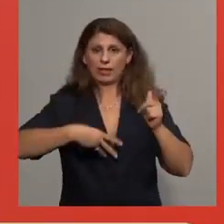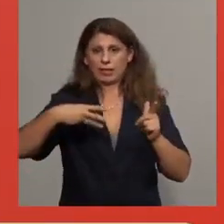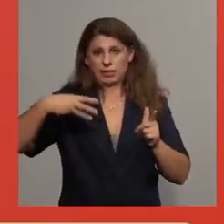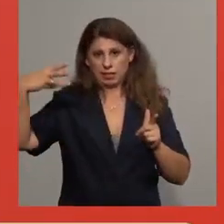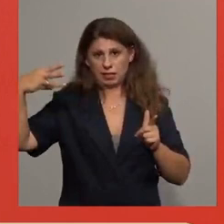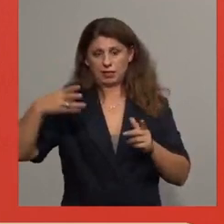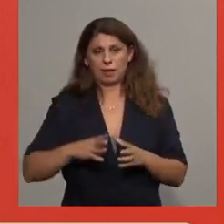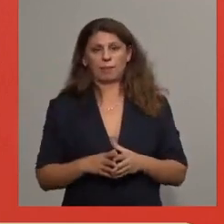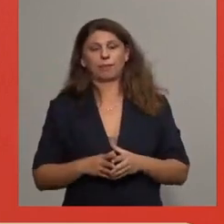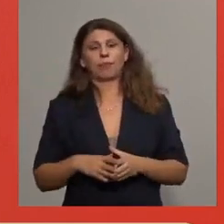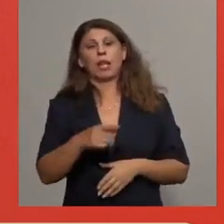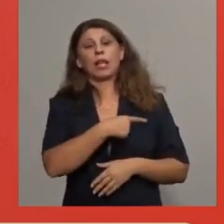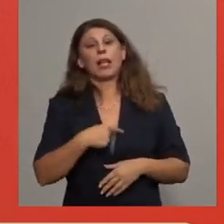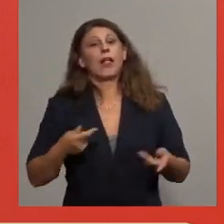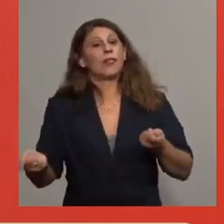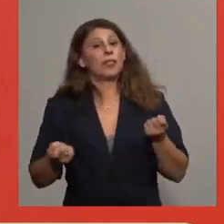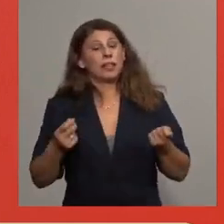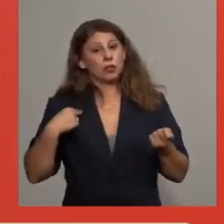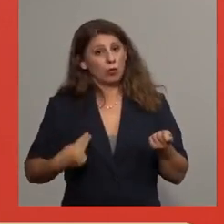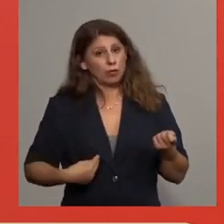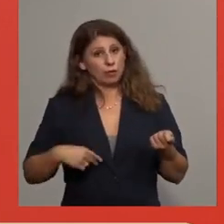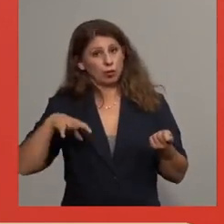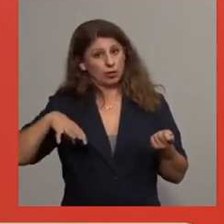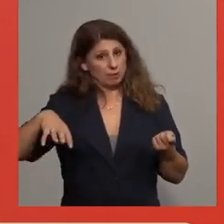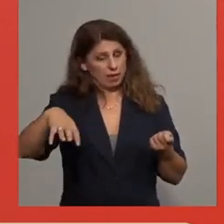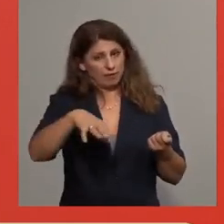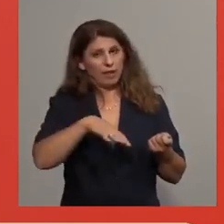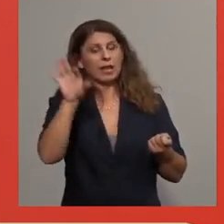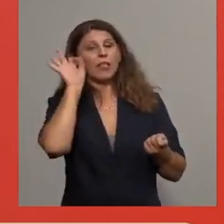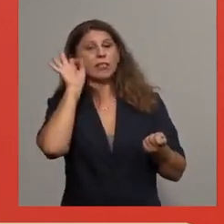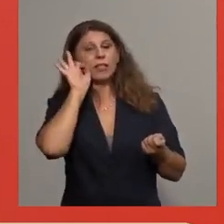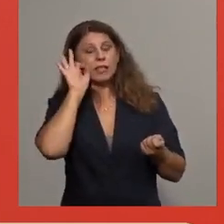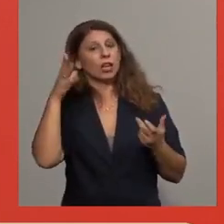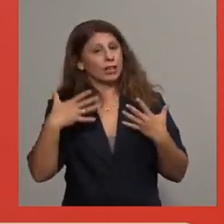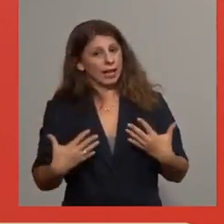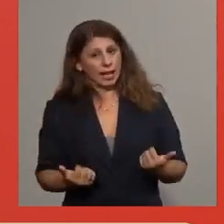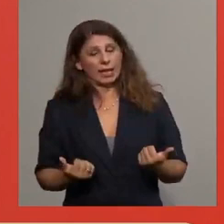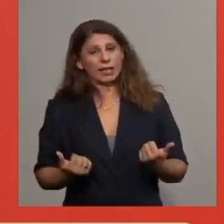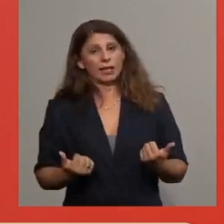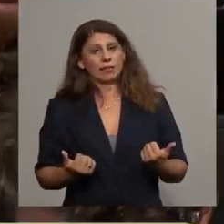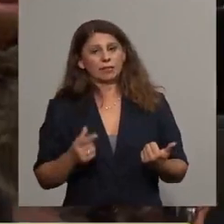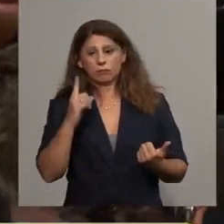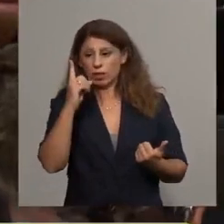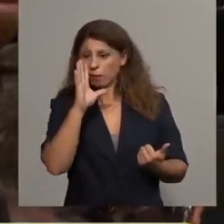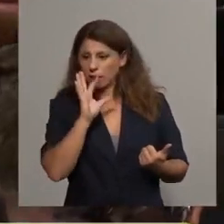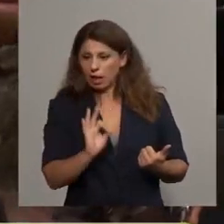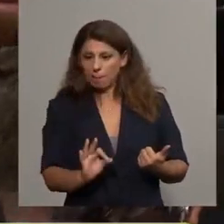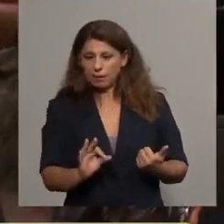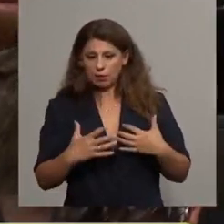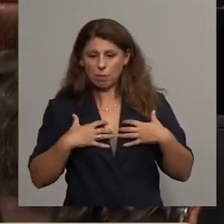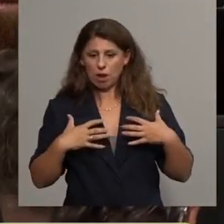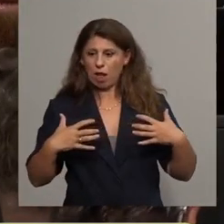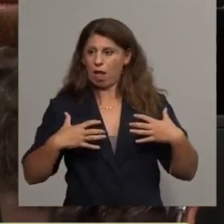ΣΥΡΙΖΑ, της διοίκησης του Δήμου και της Περιφέρειας, η Θεσσαλονίκη αποκτά, αντί για ένα πραγματικό